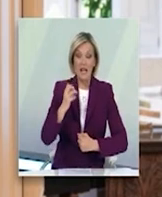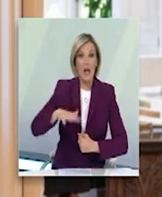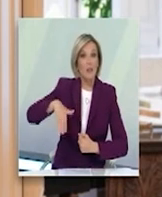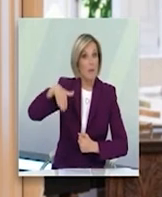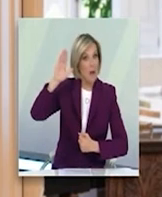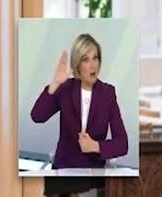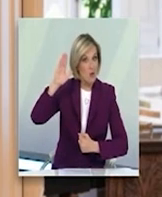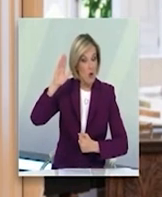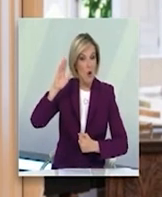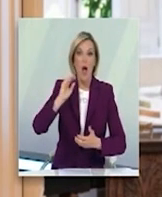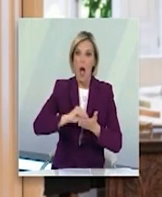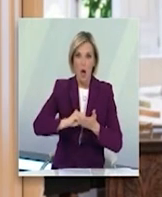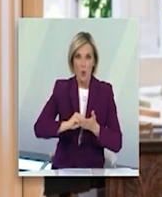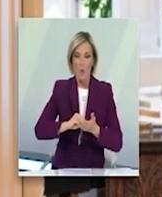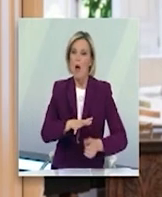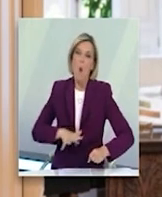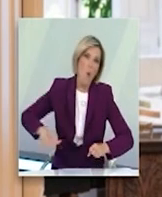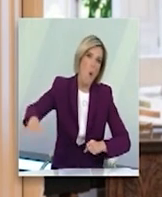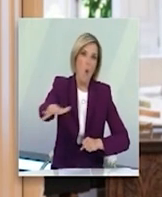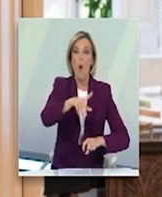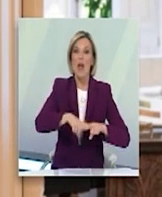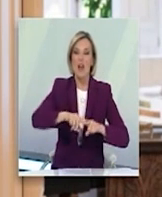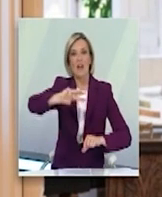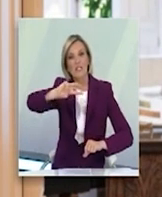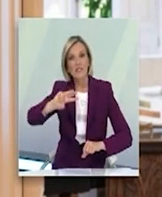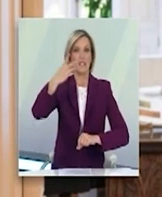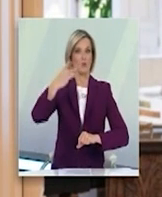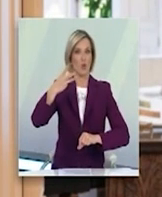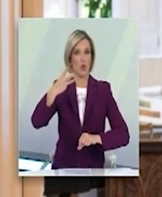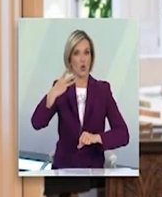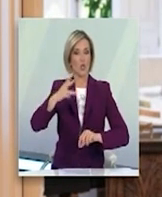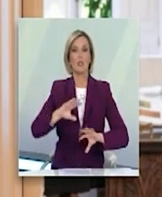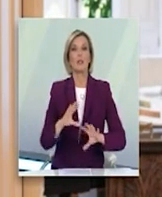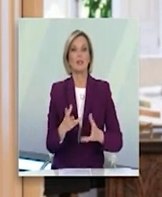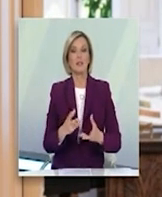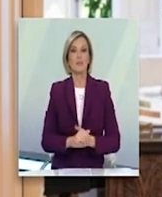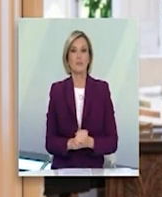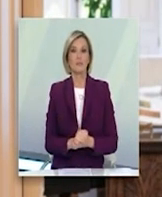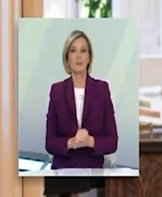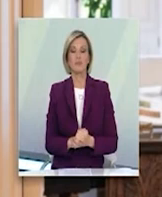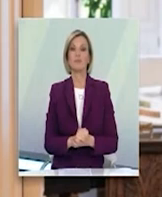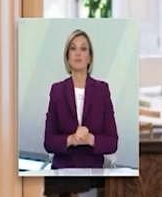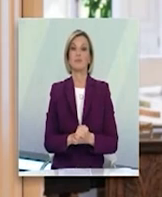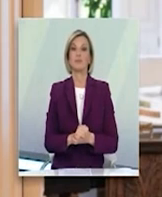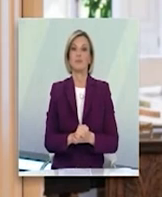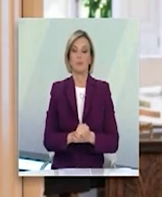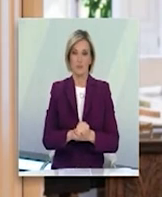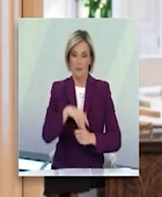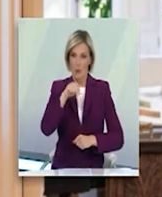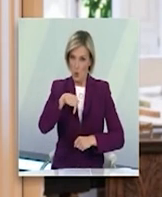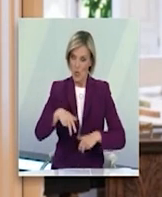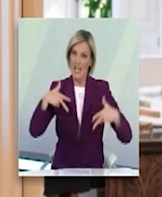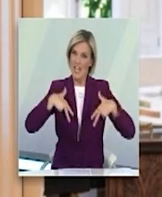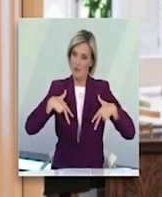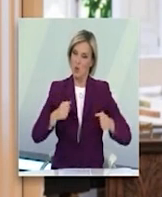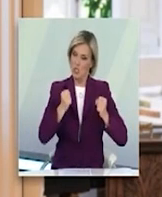ήδη τριπλασιάζεται σε όλη την επικράτεια και η διανομή των σελφ-τεστ. Σε λίγο ο Υπουργός Υγείας θα προβεί